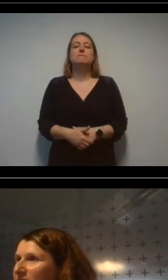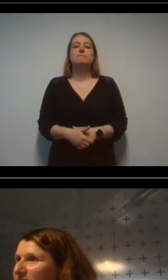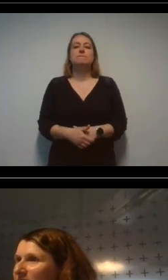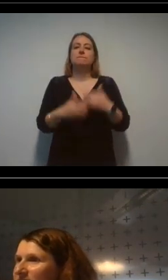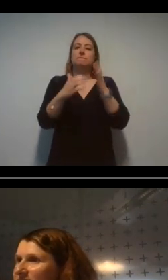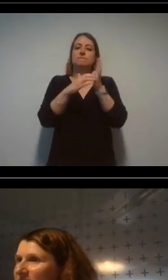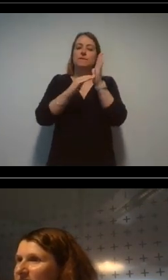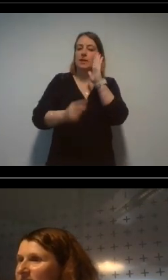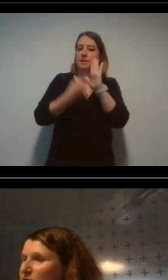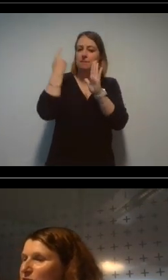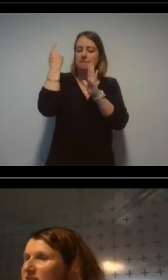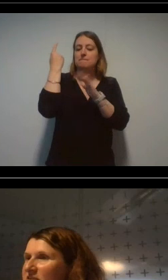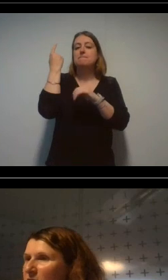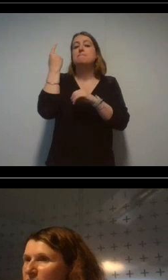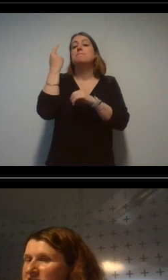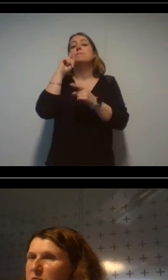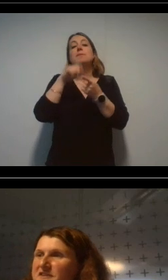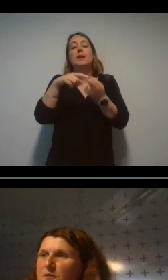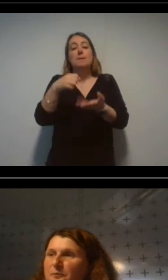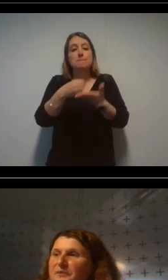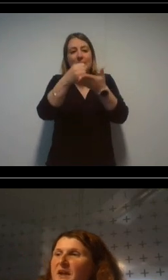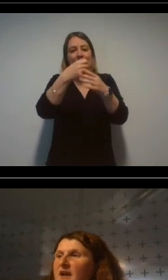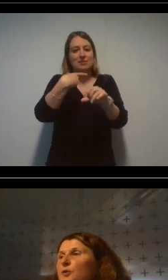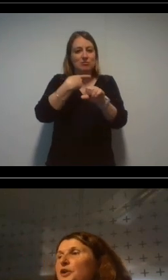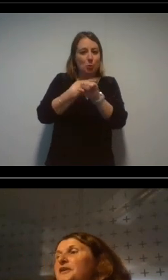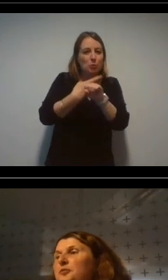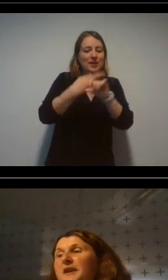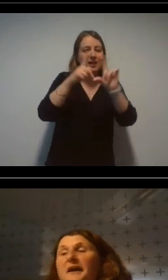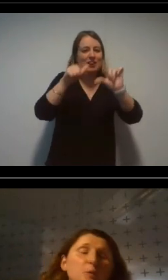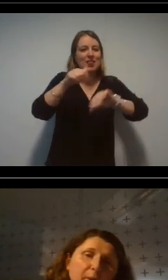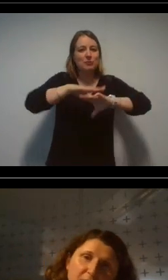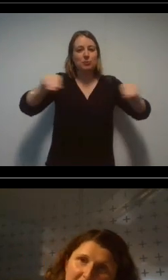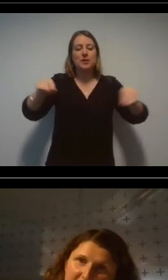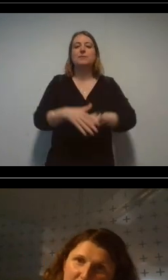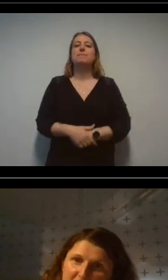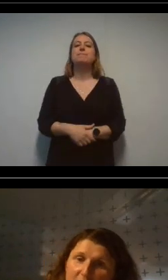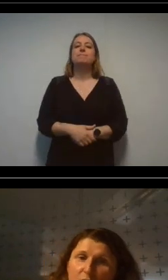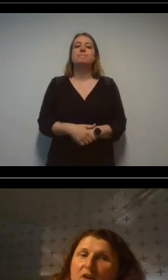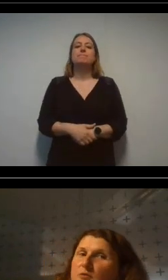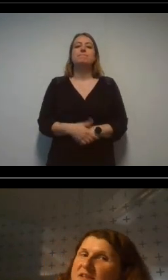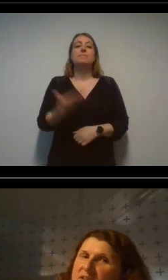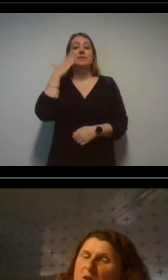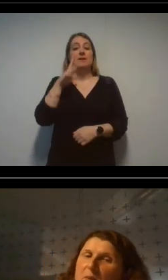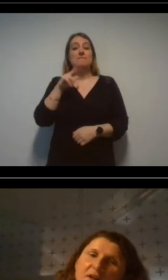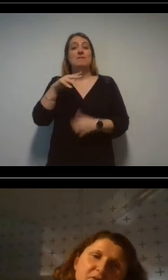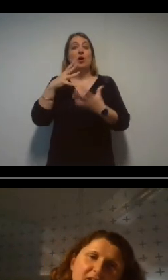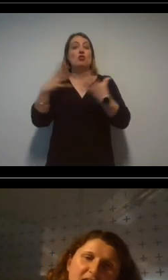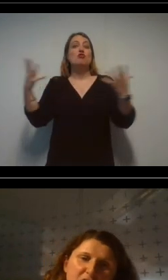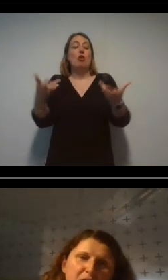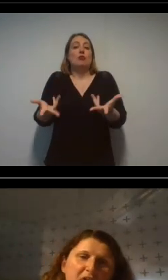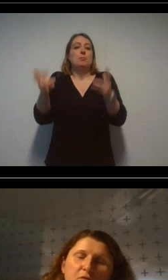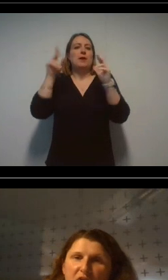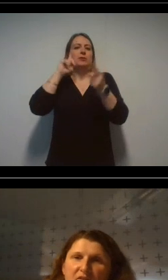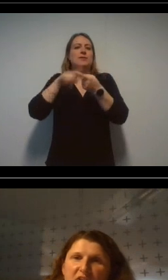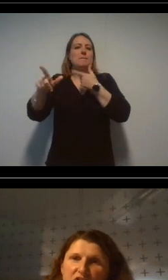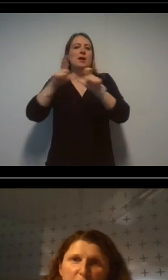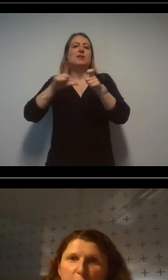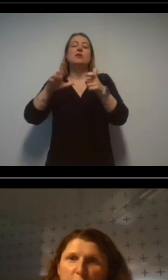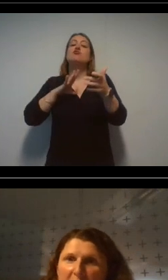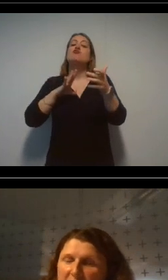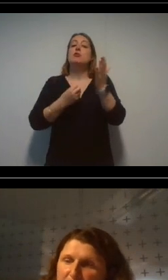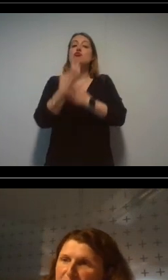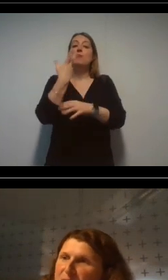sur les aides et les outils qui sont à votre disposition. On est en amont de la grande période d'alternance. Il y a un nouvel outil qui s'appelle Annonce Atlas. Peut-être que vous en